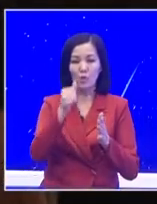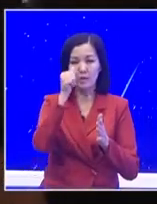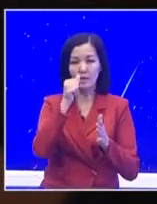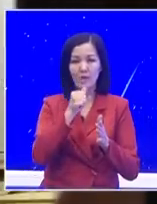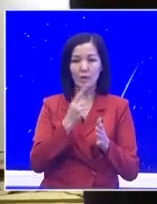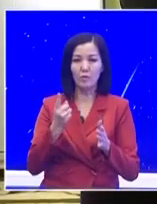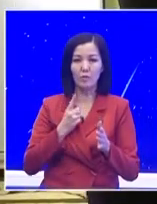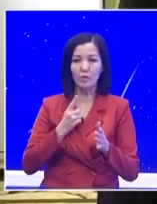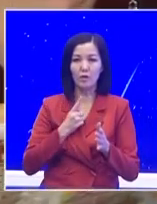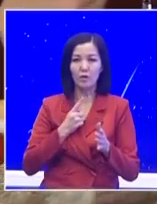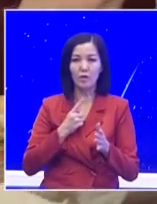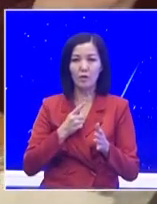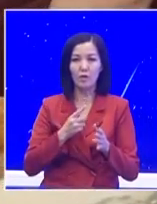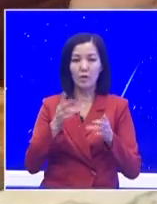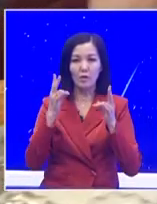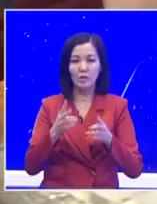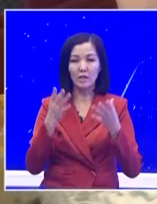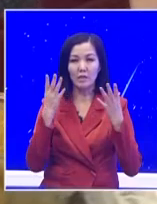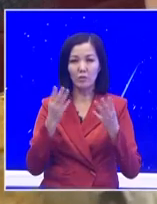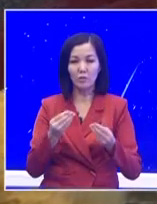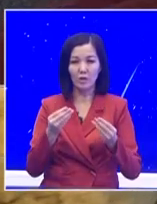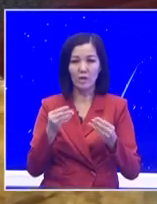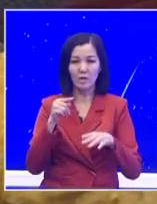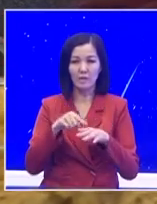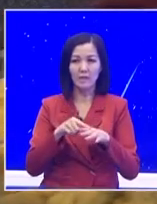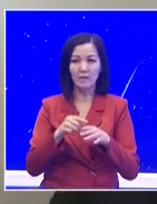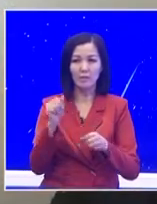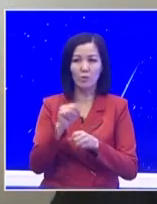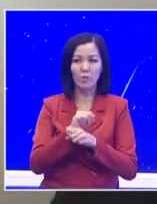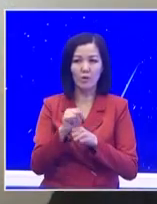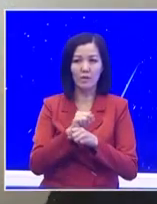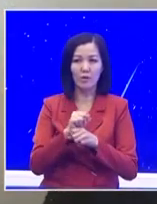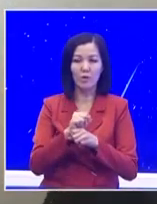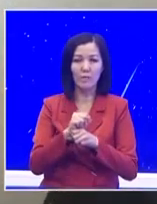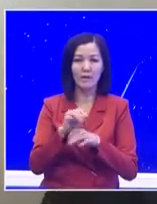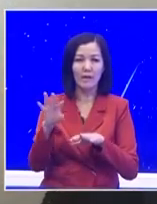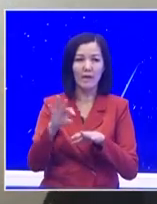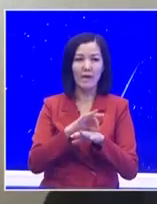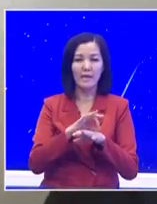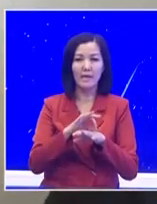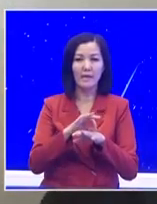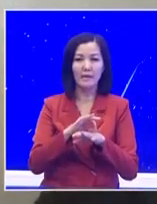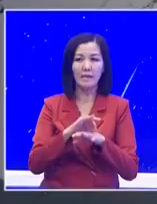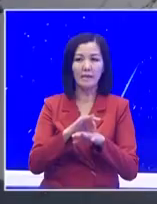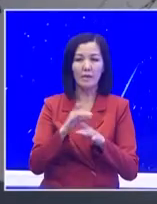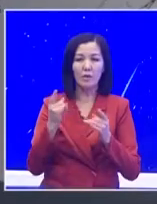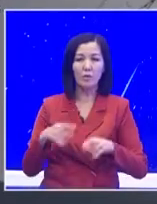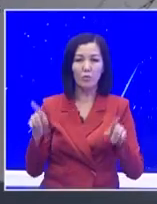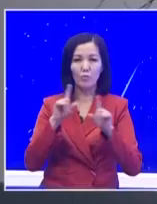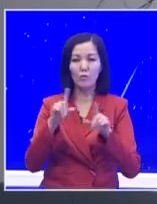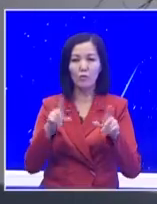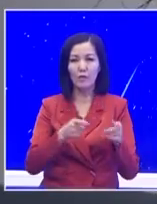тура келген. Әке жүрегі де жамандықты сезгендей көлік тауып алдымен жұбайын перзентханаға жеткізуге асығыпты. Таң